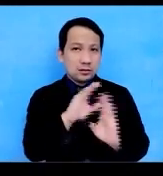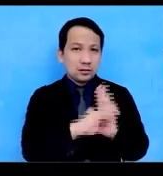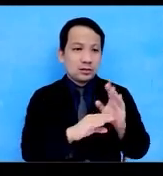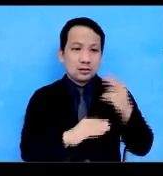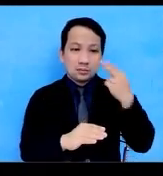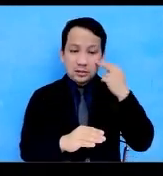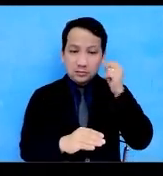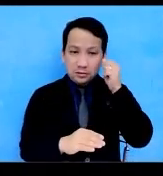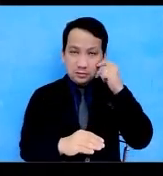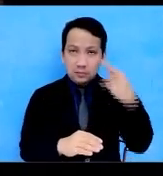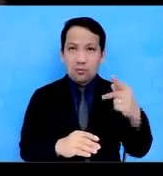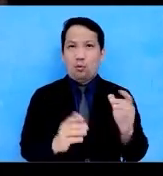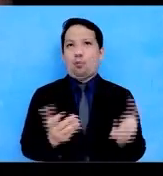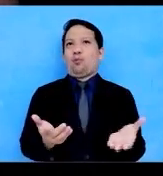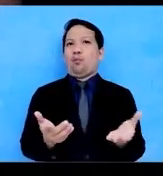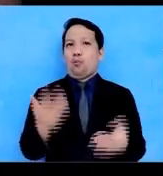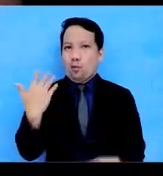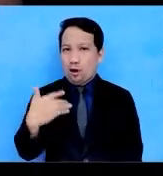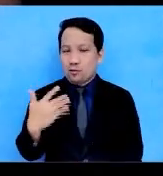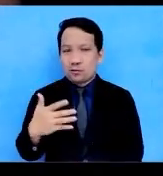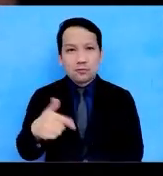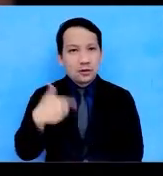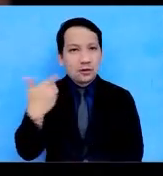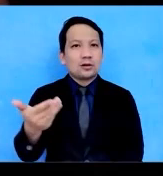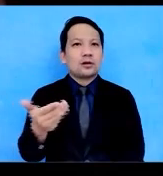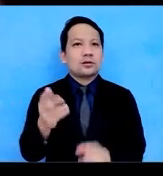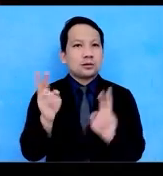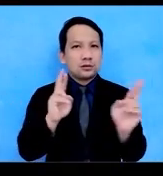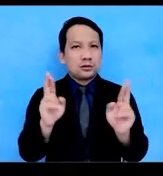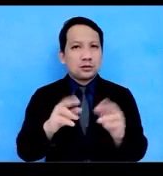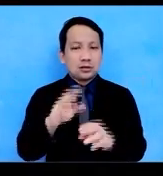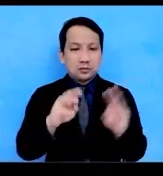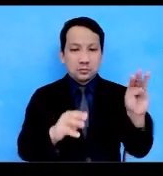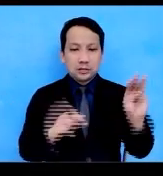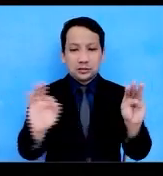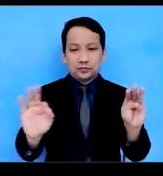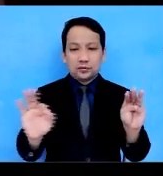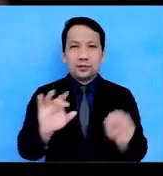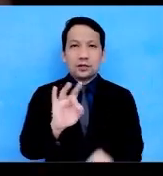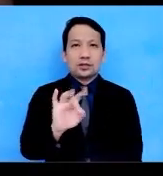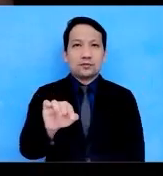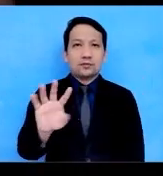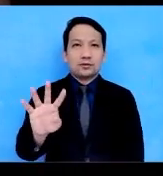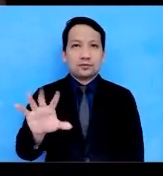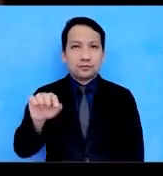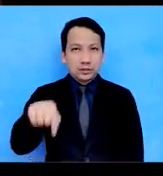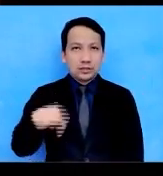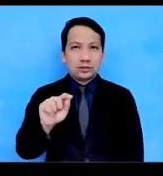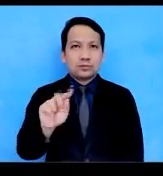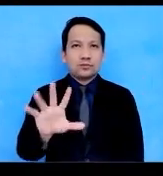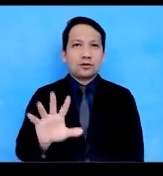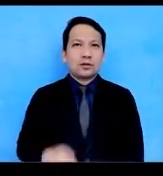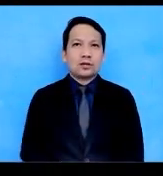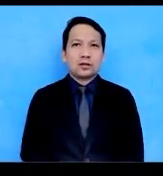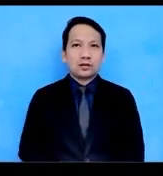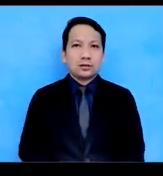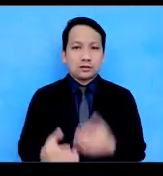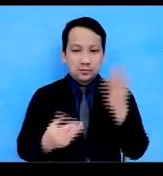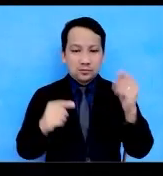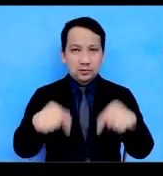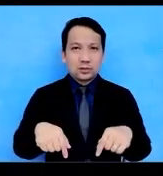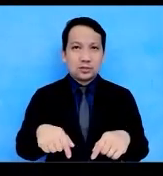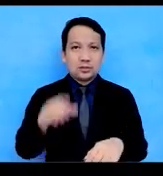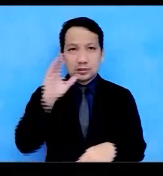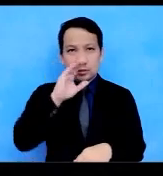Peralejo. O, diba? Abangan nyo po yung The Iron Heart, umi-air yan Mondays to Fridays, 8:45 p.m. sa TV5. Yan muna ang latest dito mula sa